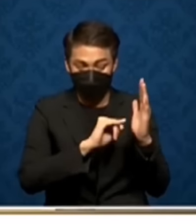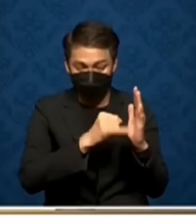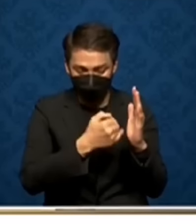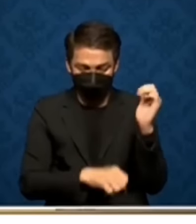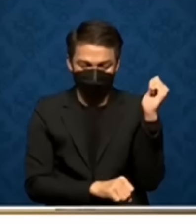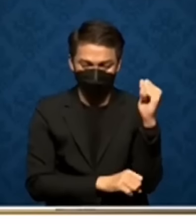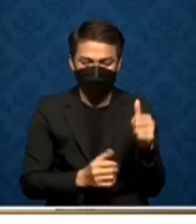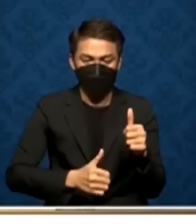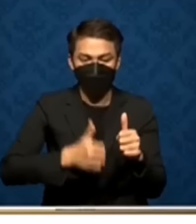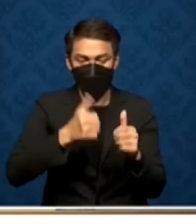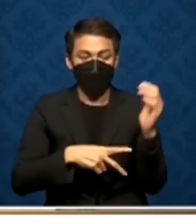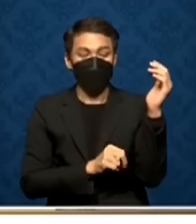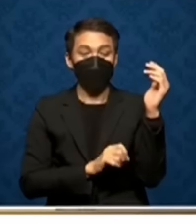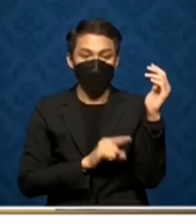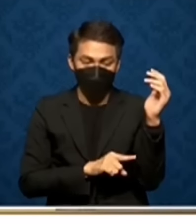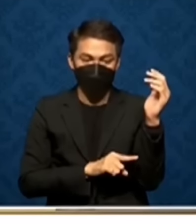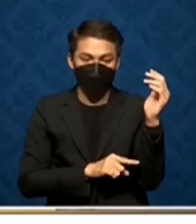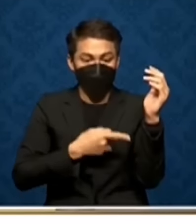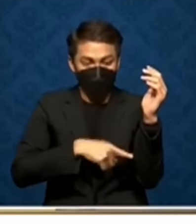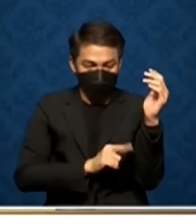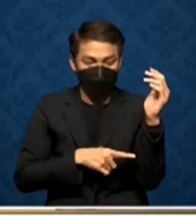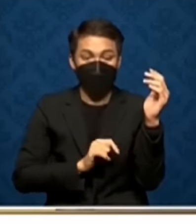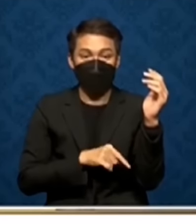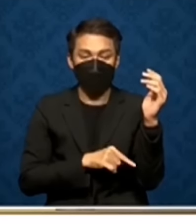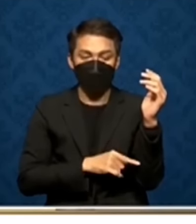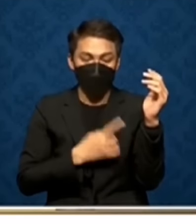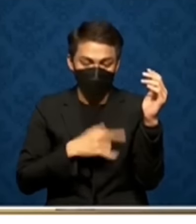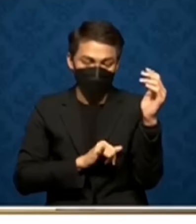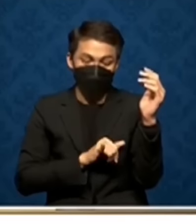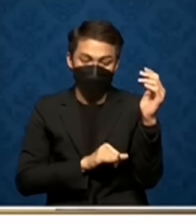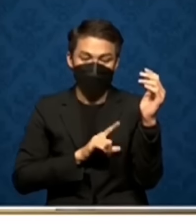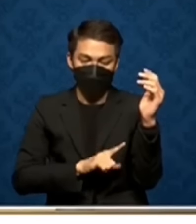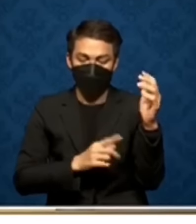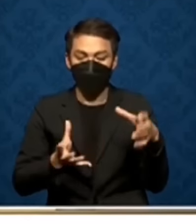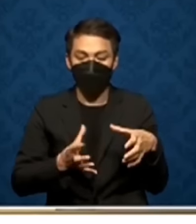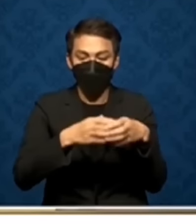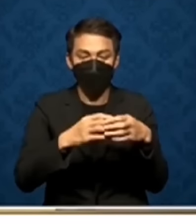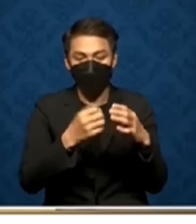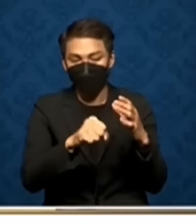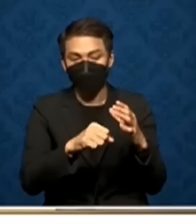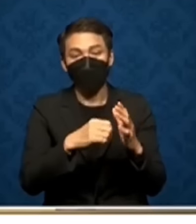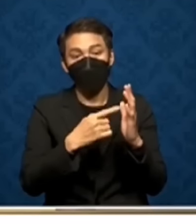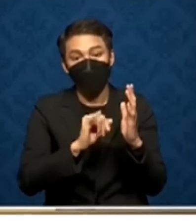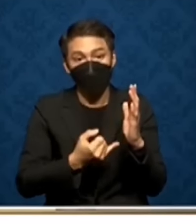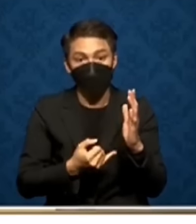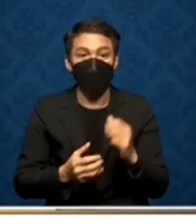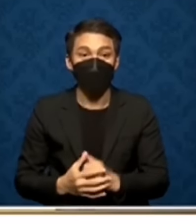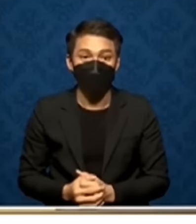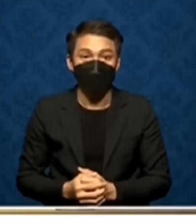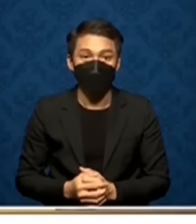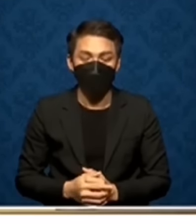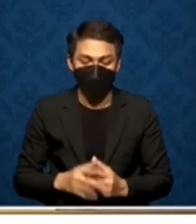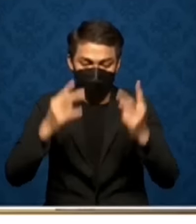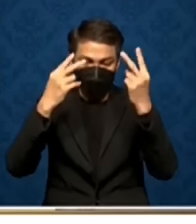ราธิวาสกับปัตตานีแย่งกันนะถ้ายะลามาด้วยก็อยู่ในกลุ่ม10จังหวัดท่านนายกมีวิ